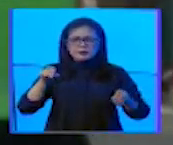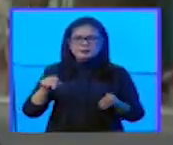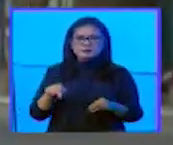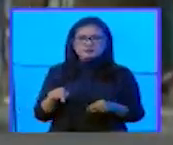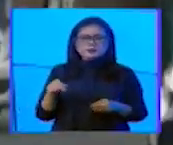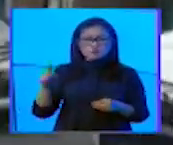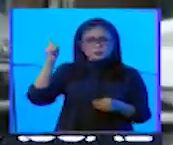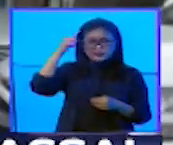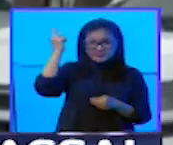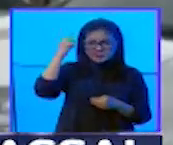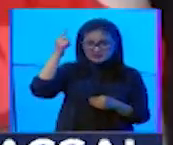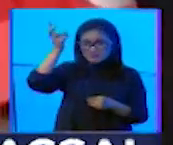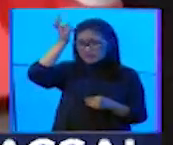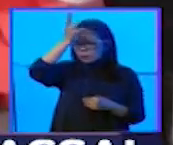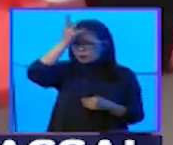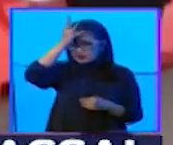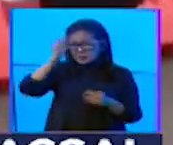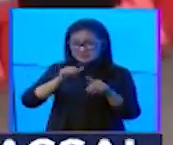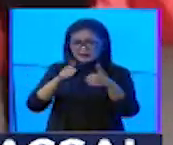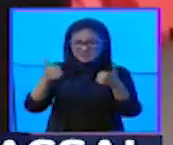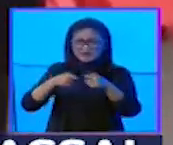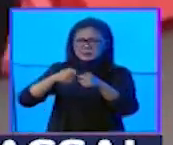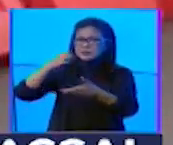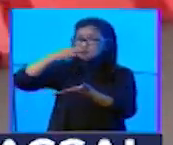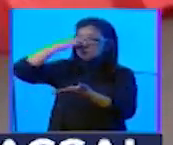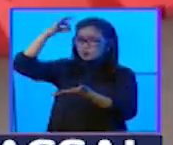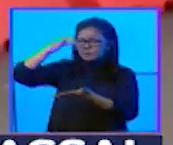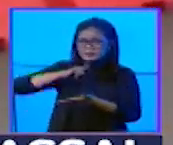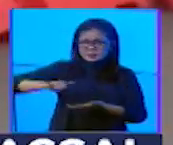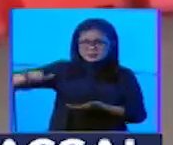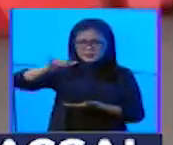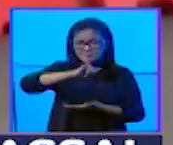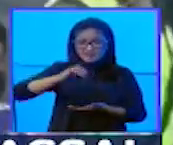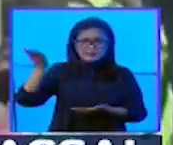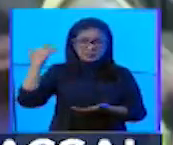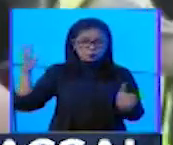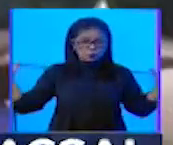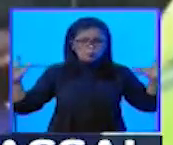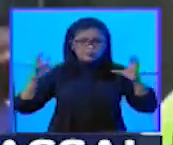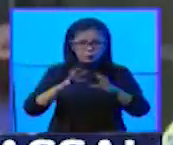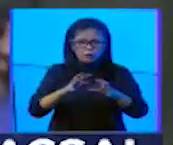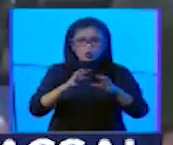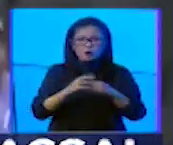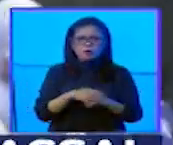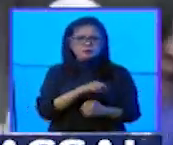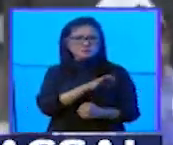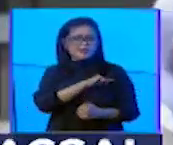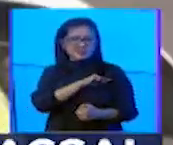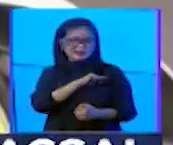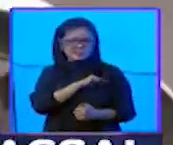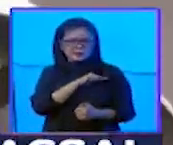Pemerintah Kabupaten Tangerang juga akan menggelar swab test massal terhadap warga yang datang di acara tersebut, terutama pihak pengelola pesantren.